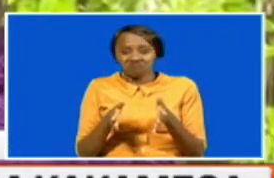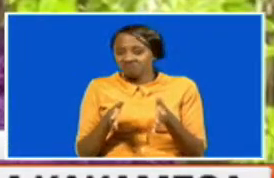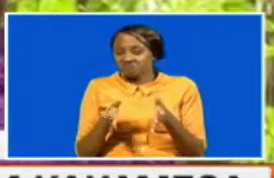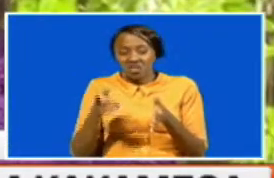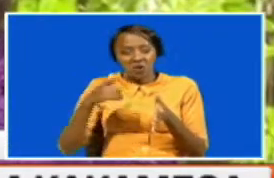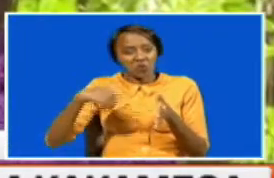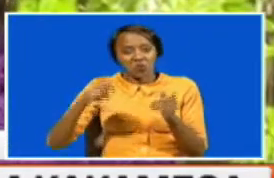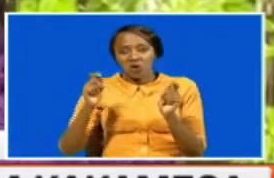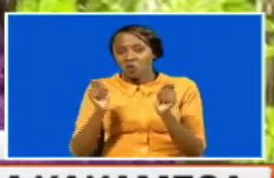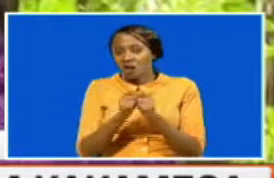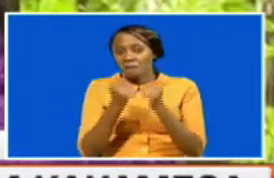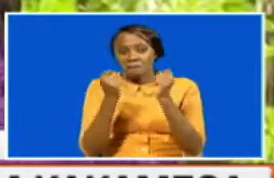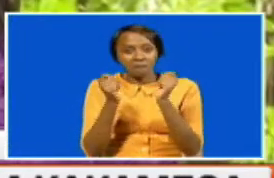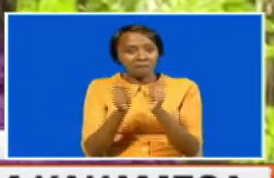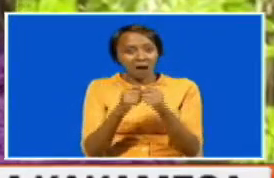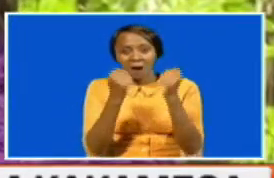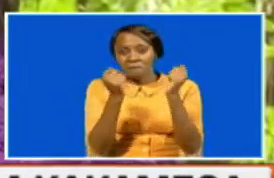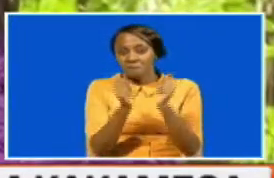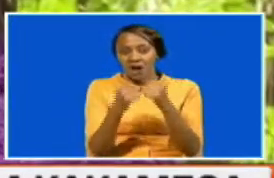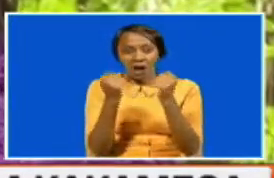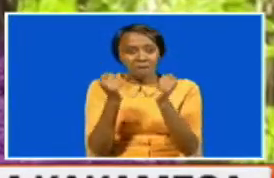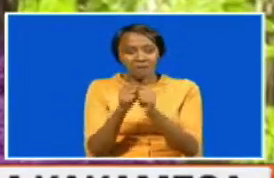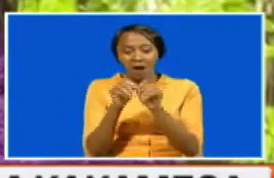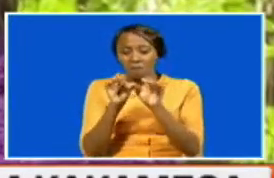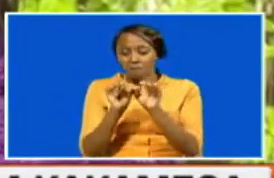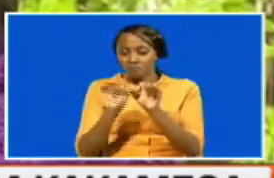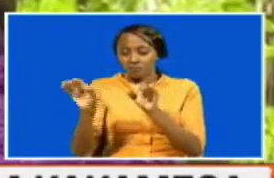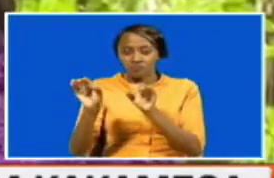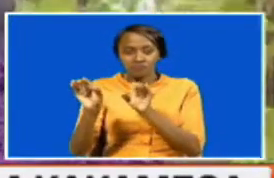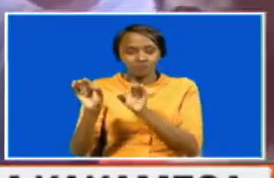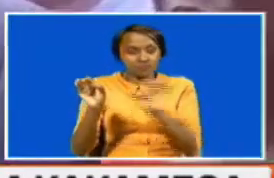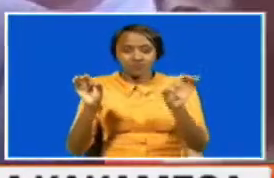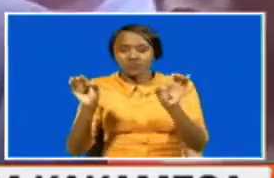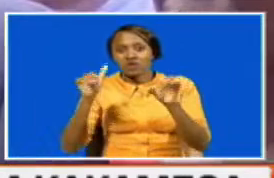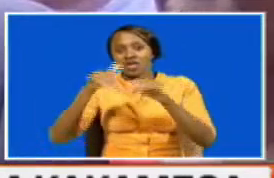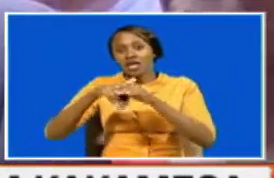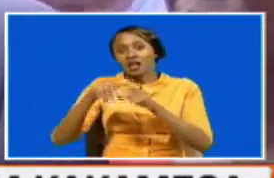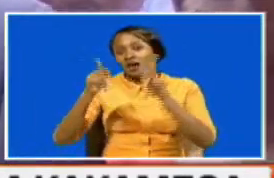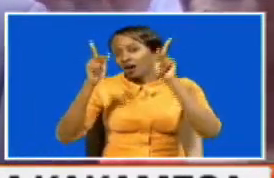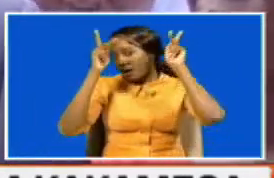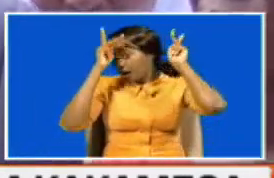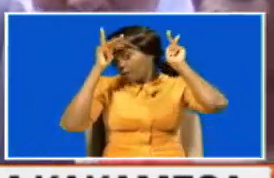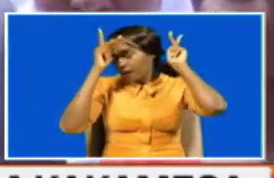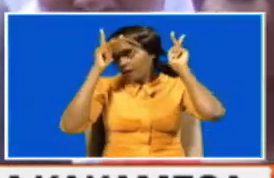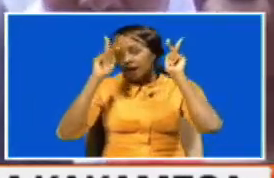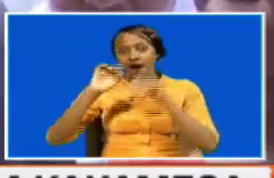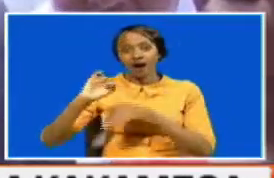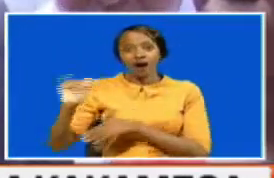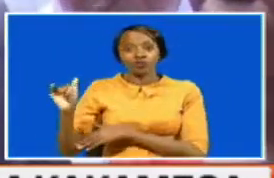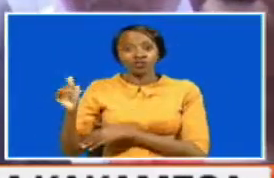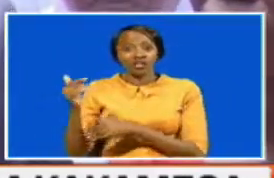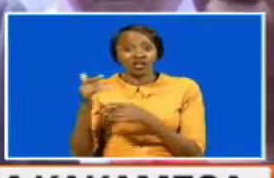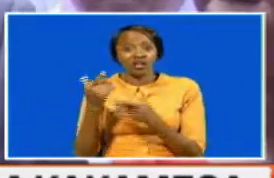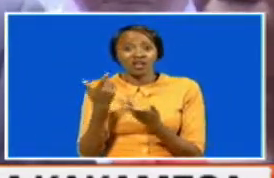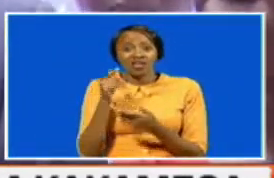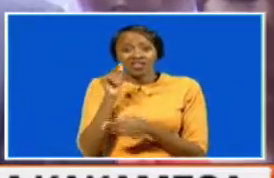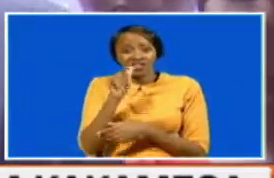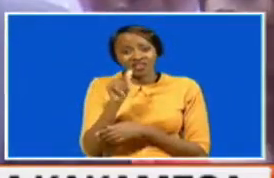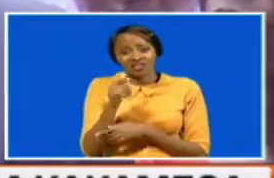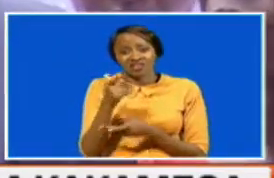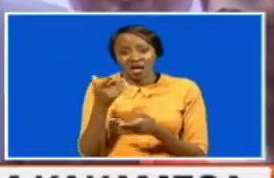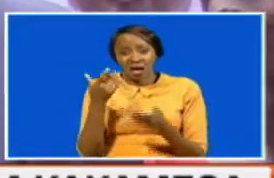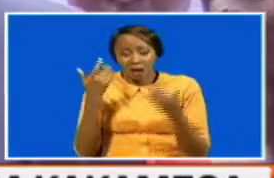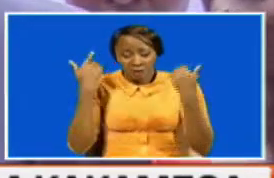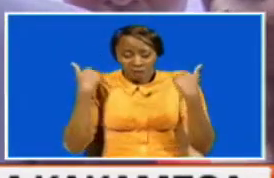to break ODM into two here in Kakamega County. Nikasema uchaguzi gani kwa sababu mimi